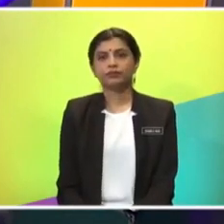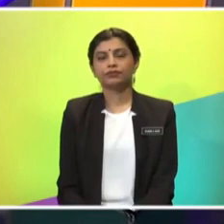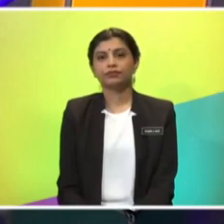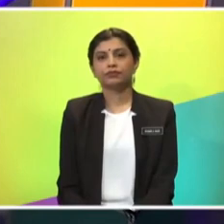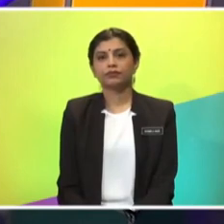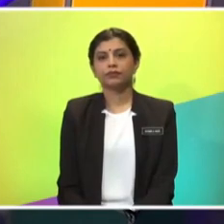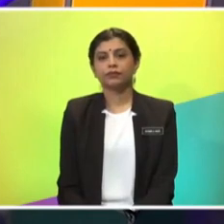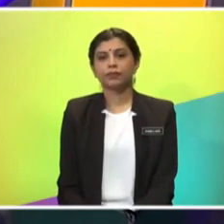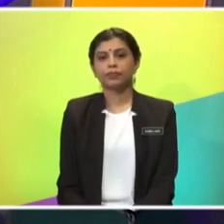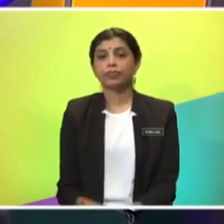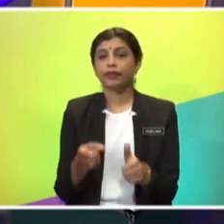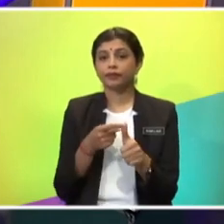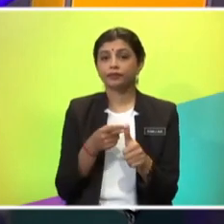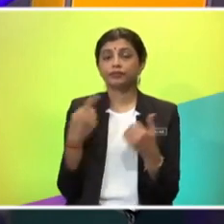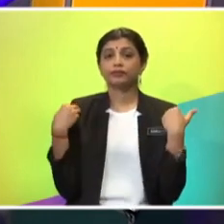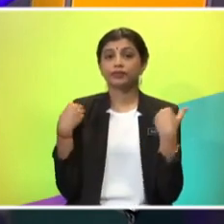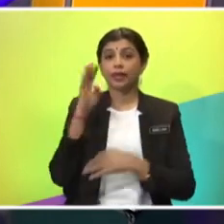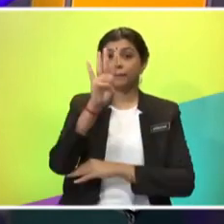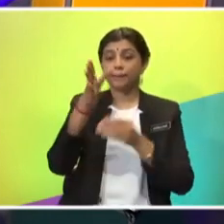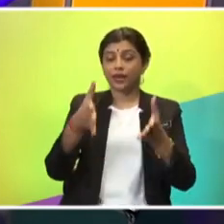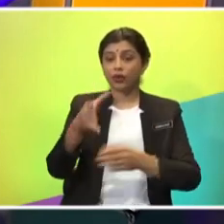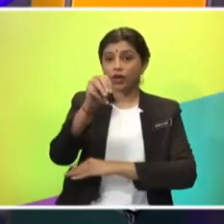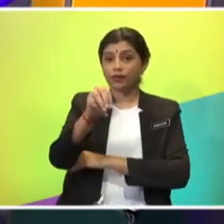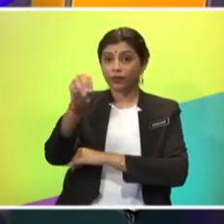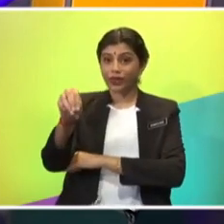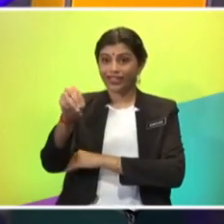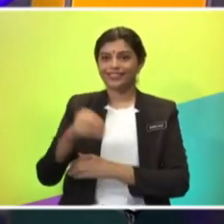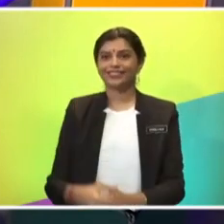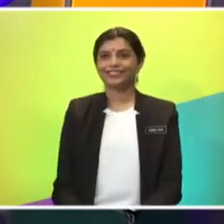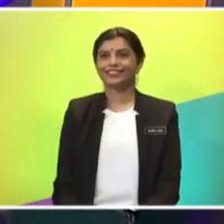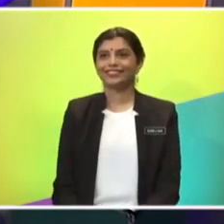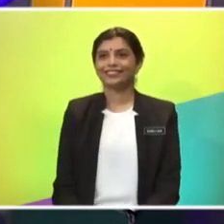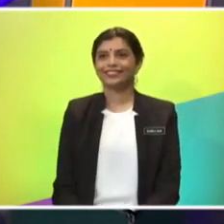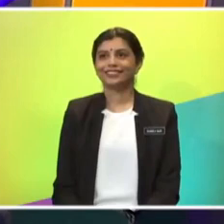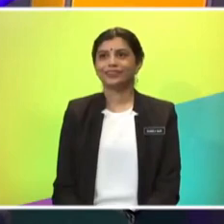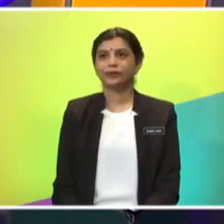kita mulakan dengan Muhammad Ishraf Iman. Silakan.